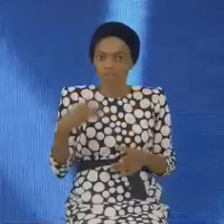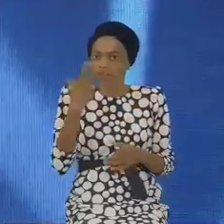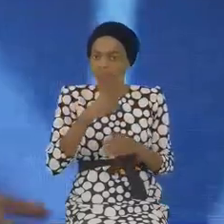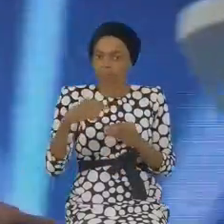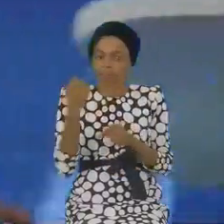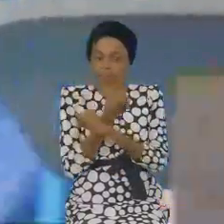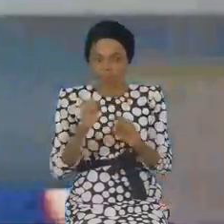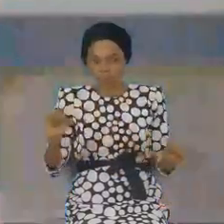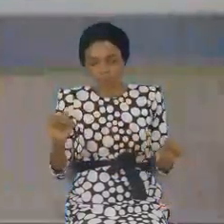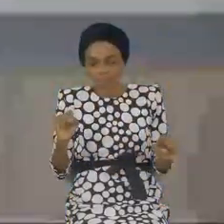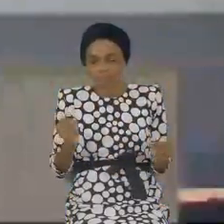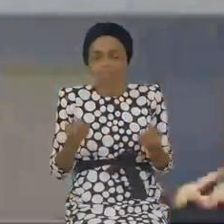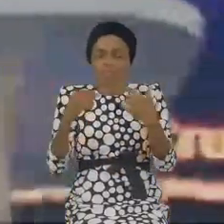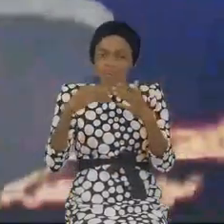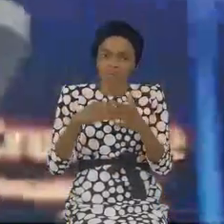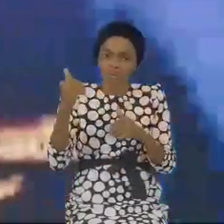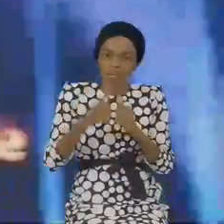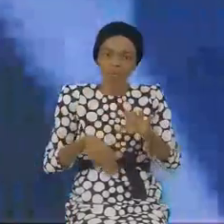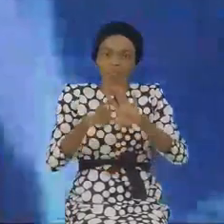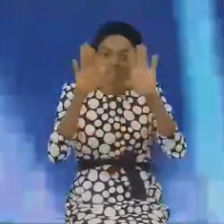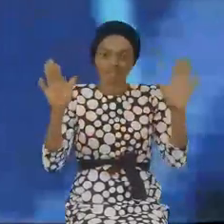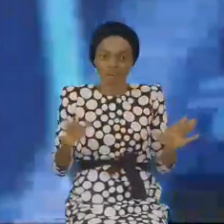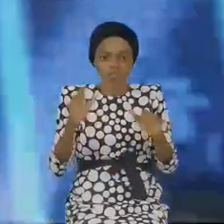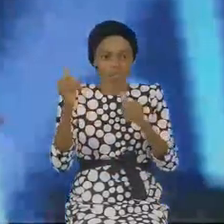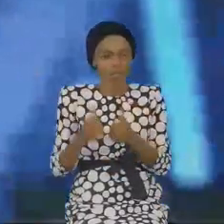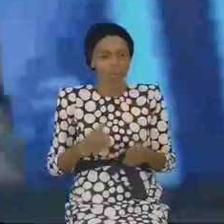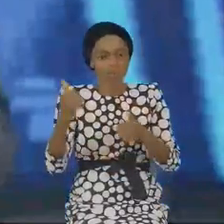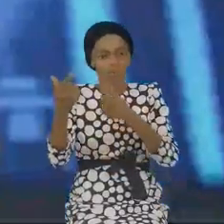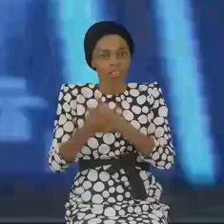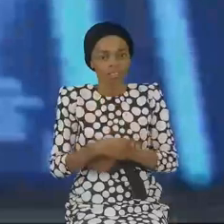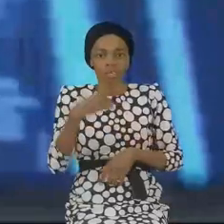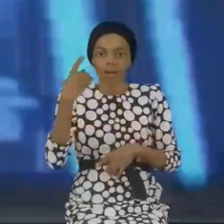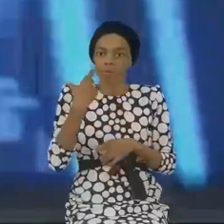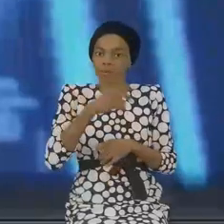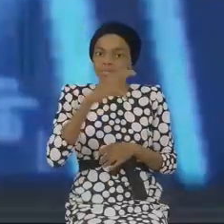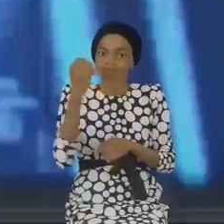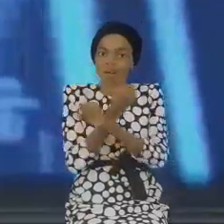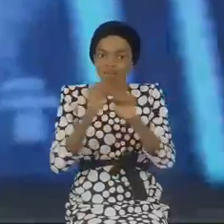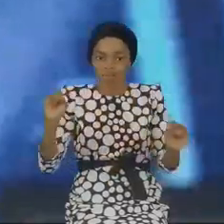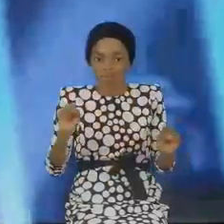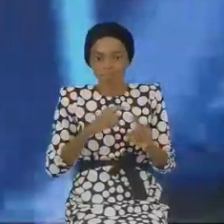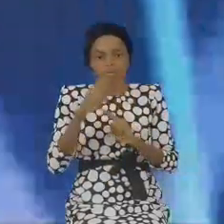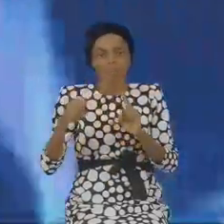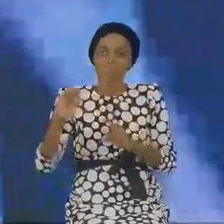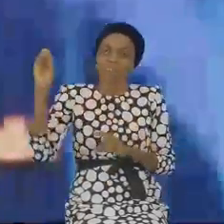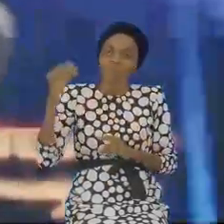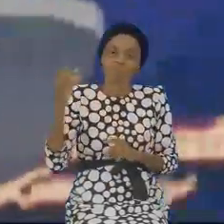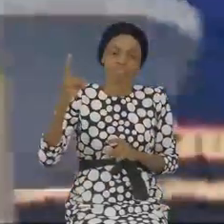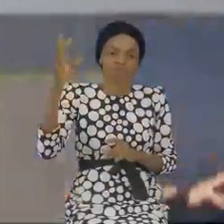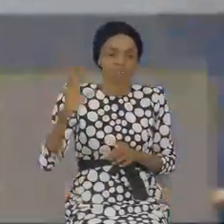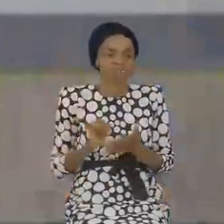après encore et tous les dimanches, chaque semaine de la semaine, salut. La grâce de Dieu qui nous